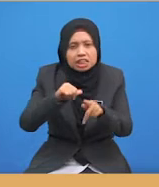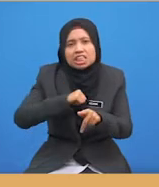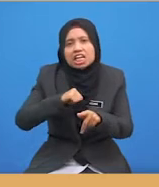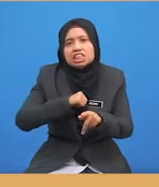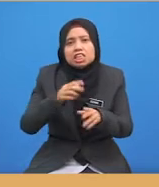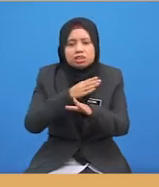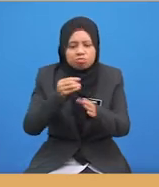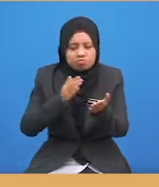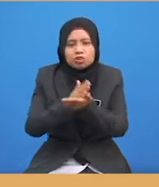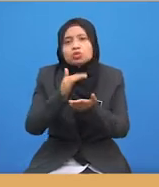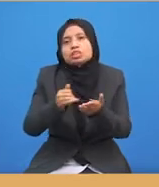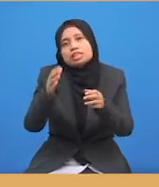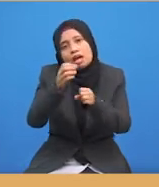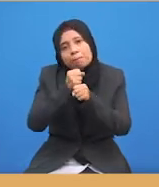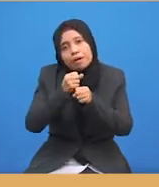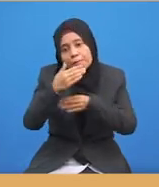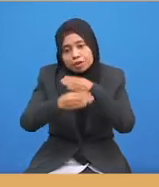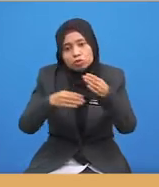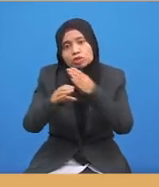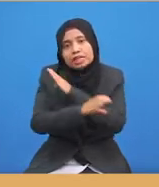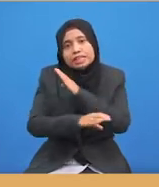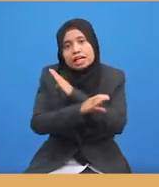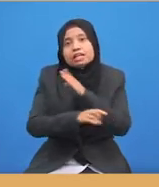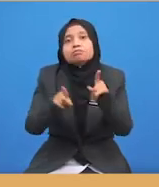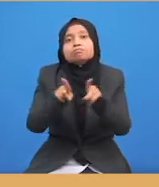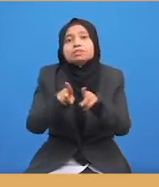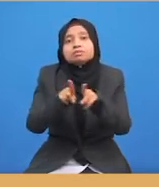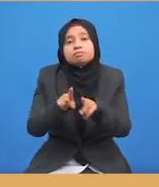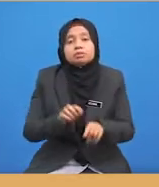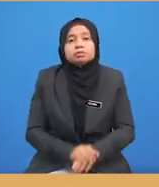dan seterusnya dapat memajukan negara bersama-sama.